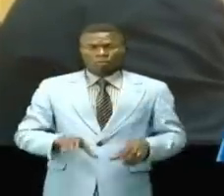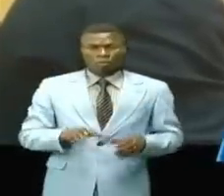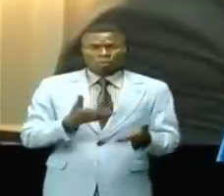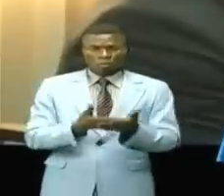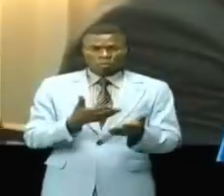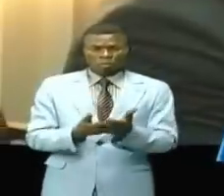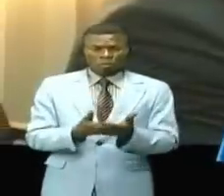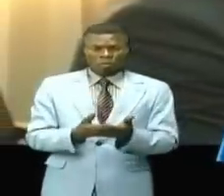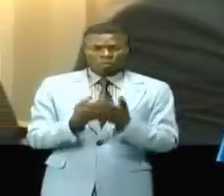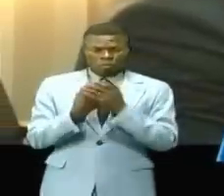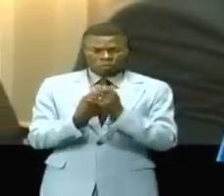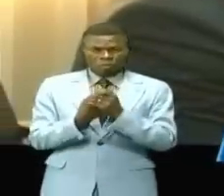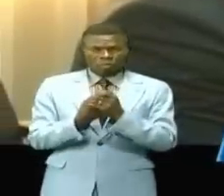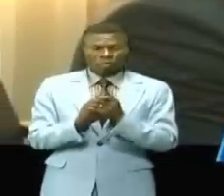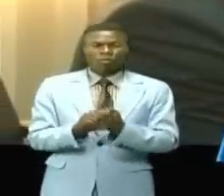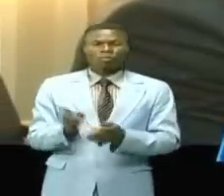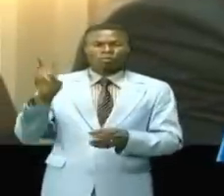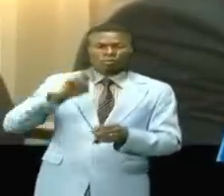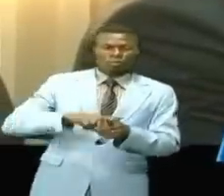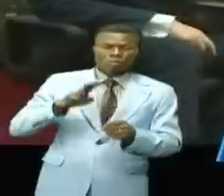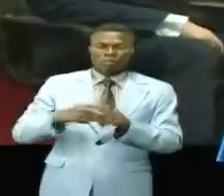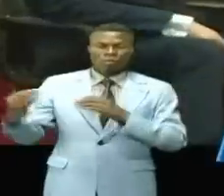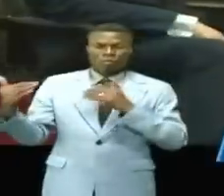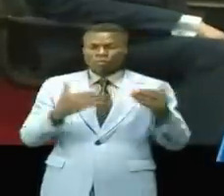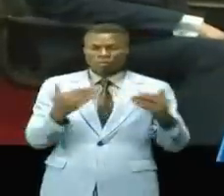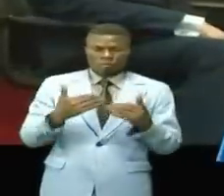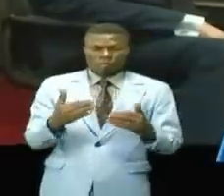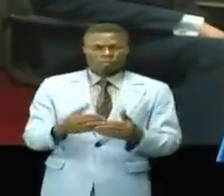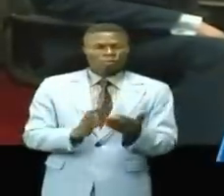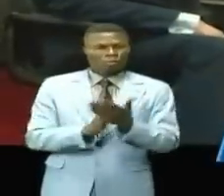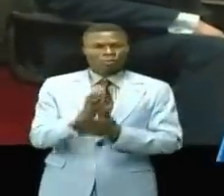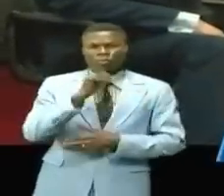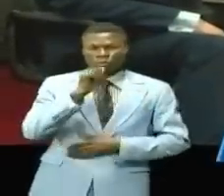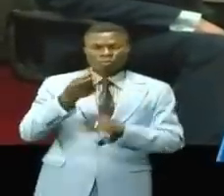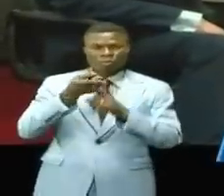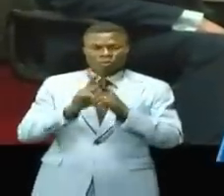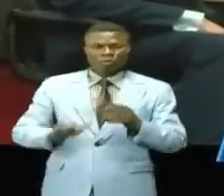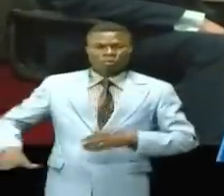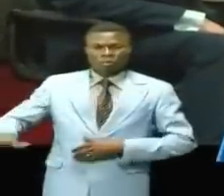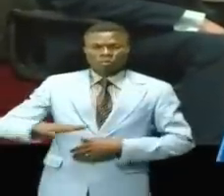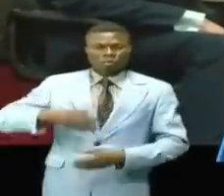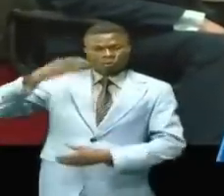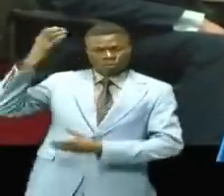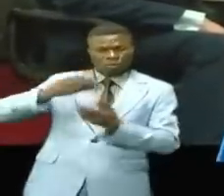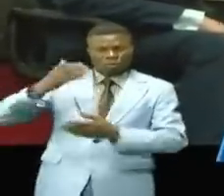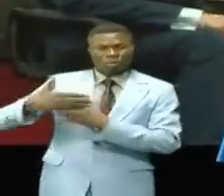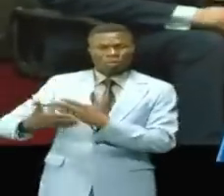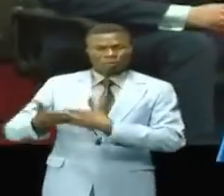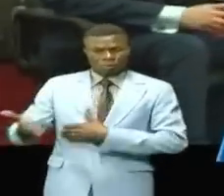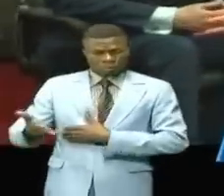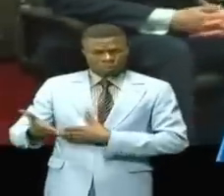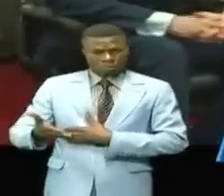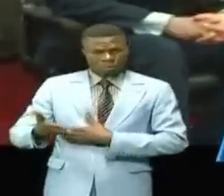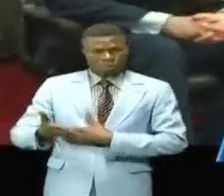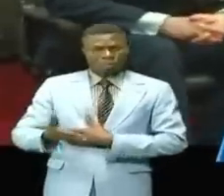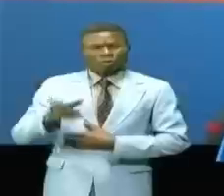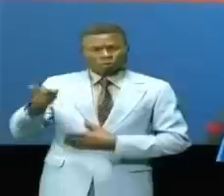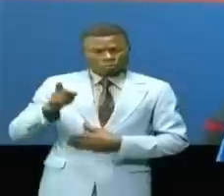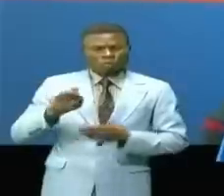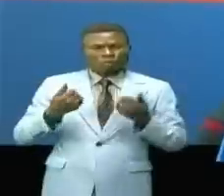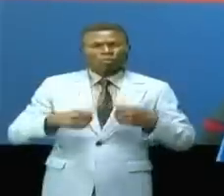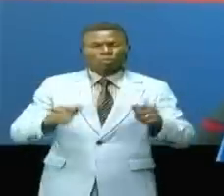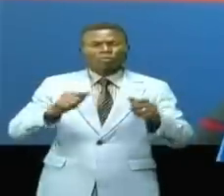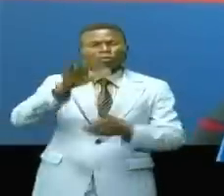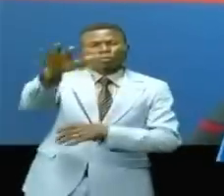à ne point en doute victime d'une guerre d'agression injuste venue de certains États voisins qui n'hésitent pas à se livrer